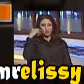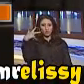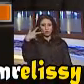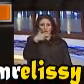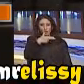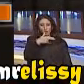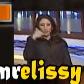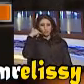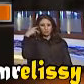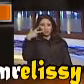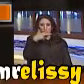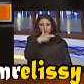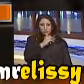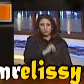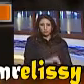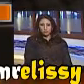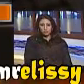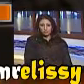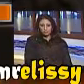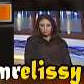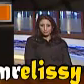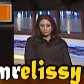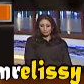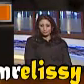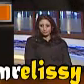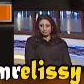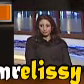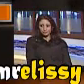احنا ايه فقدنا الاتصال بيه ولا ايه؟